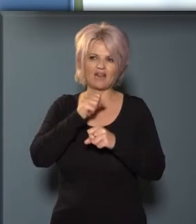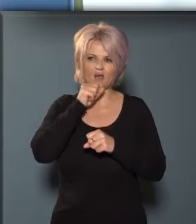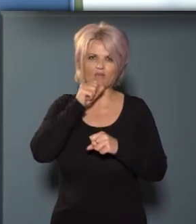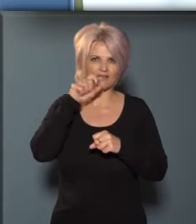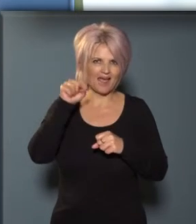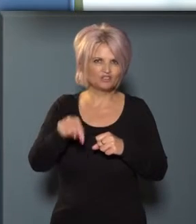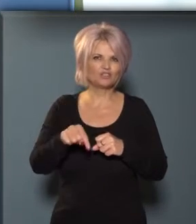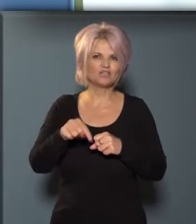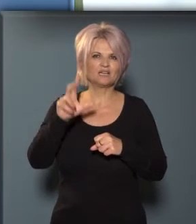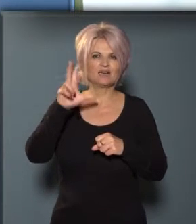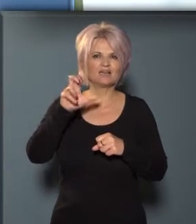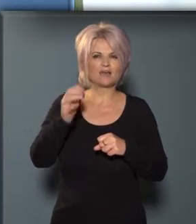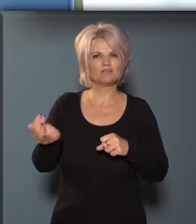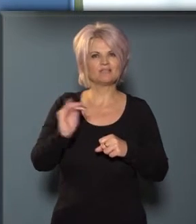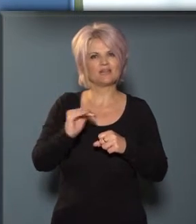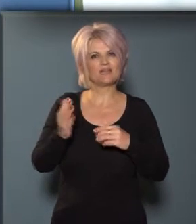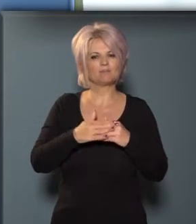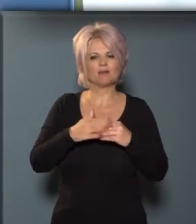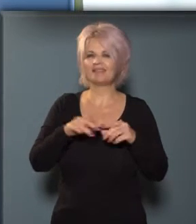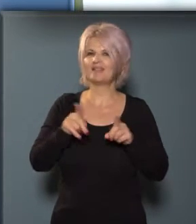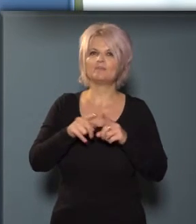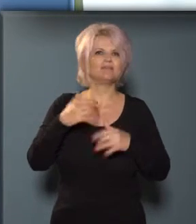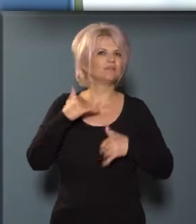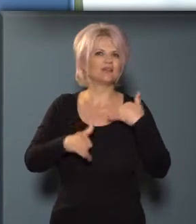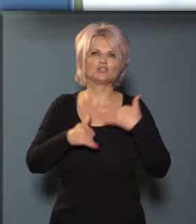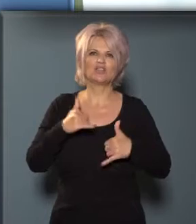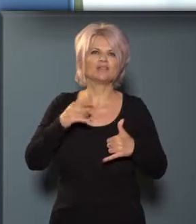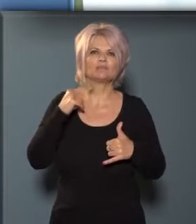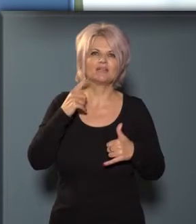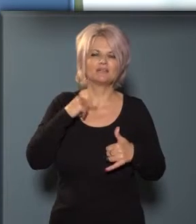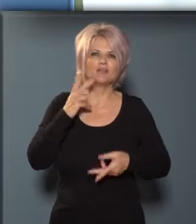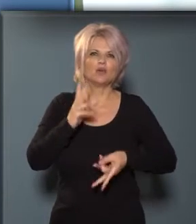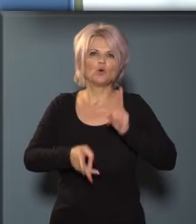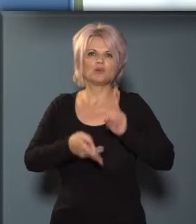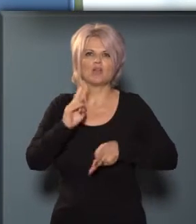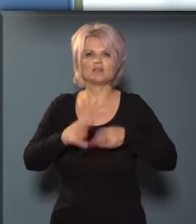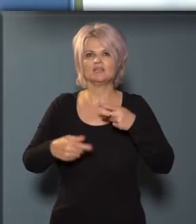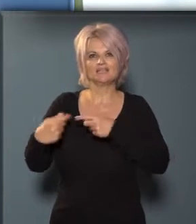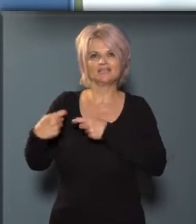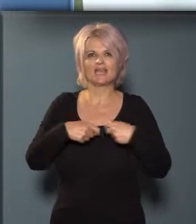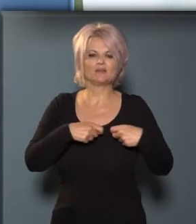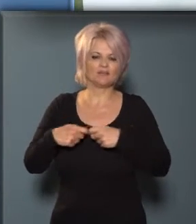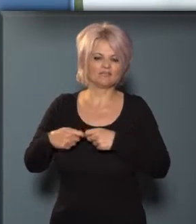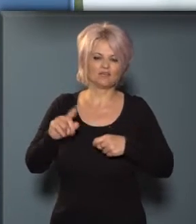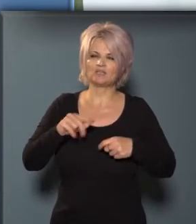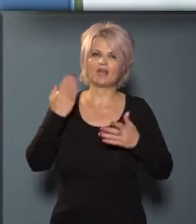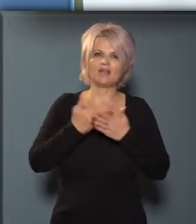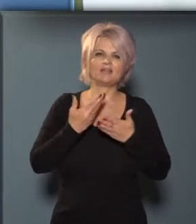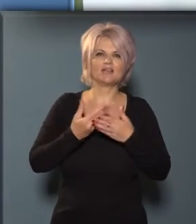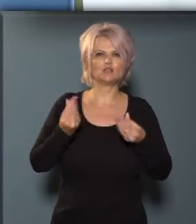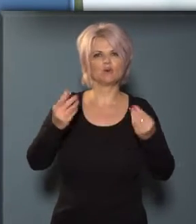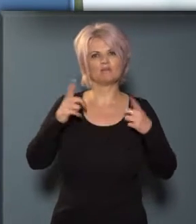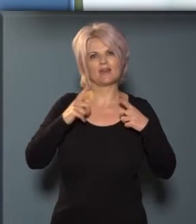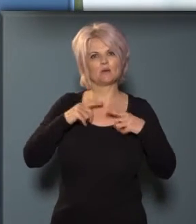és ugye 300 gyerek mellett nem mindegy, hogy mik azok a versenyszámok, tehát hogy hogyan van a szervezés, hogyan bonyolódik az egész, tehát hogy ne legyen sok várakozási